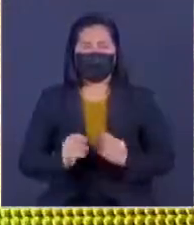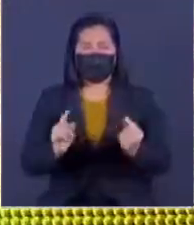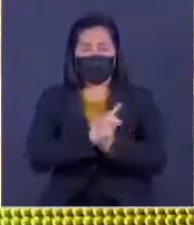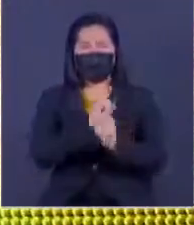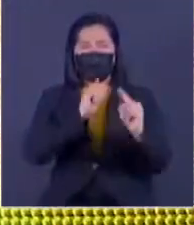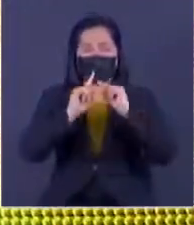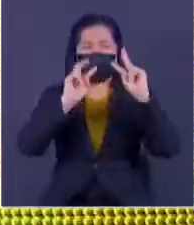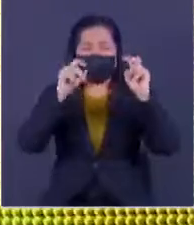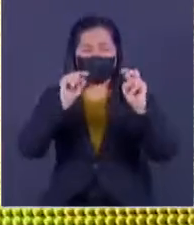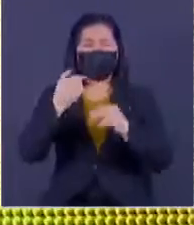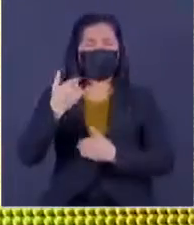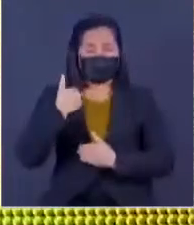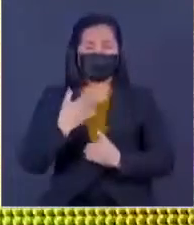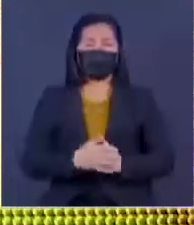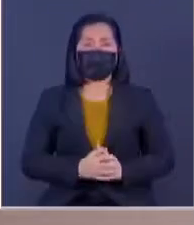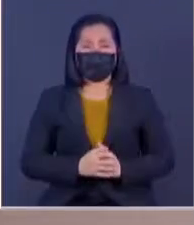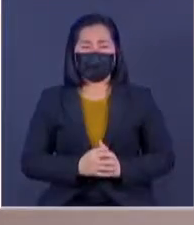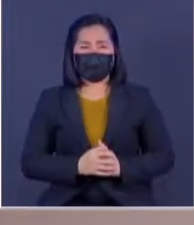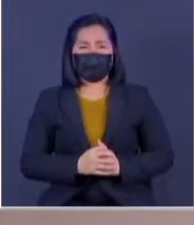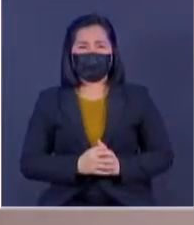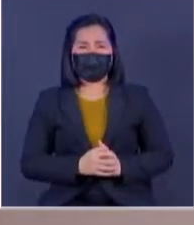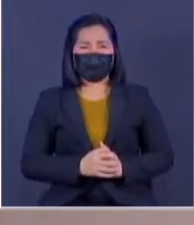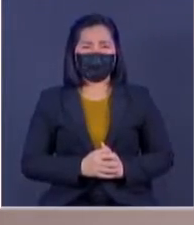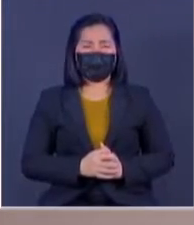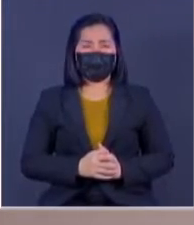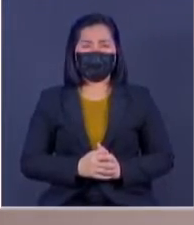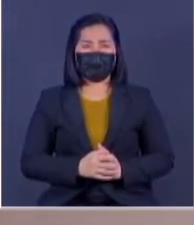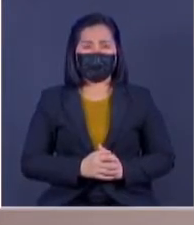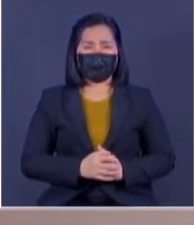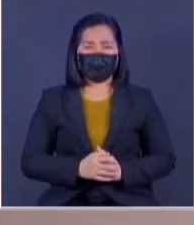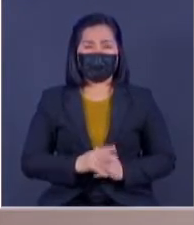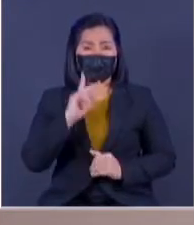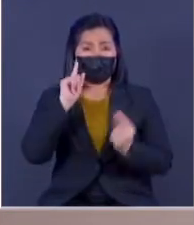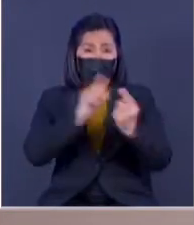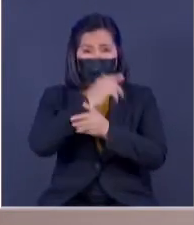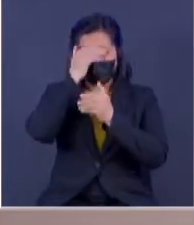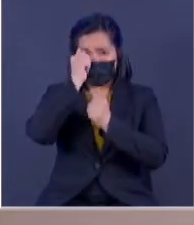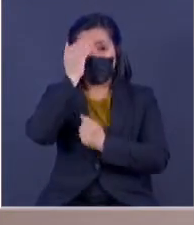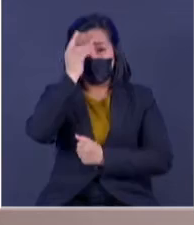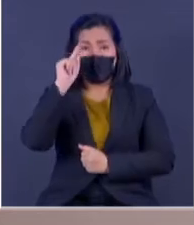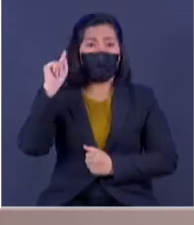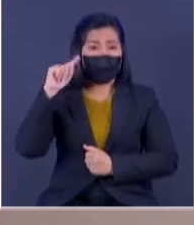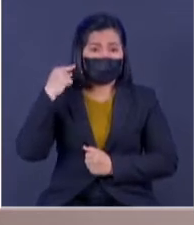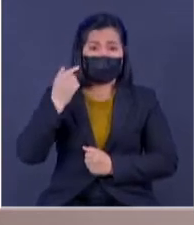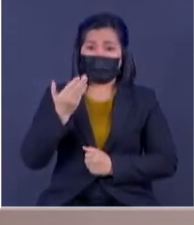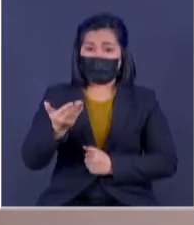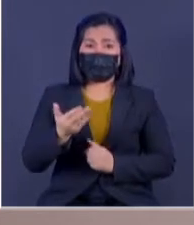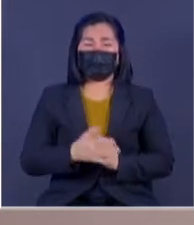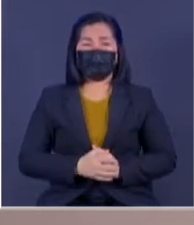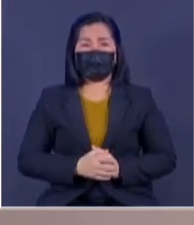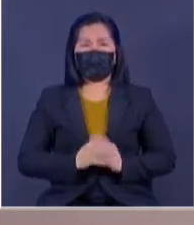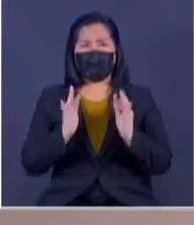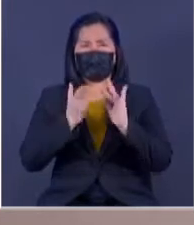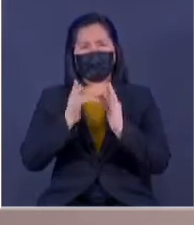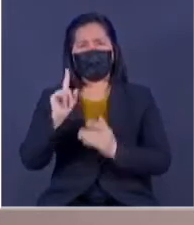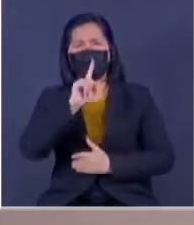จารณ์อย่างหนักเลยแหละค่ะสำหรับเรื่องนี้กลายเป็นประเด็นดราม่าอีกครั้งนะคะเมื่อนางเอกสาวคุณแต้วณัฐพรถูกชาว